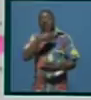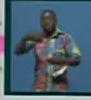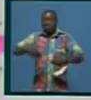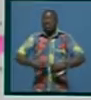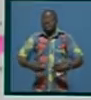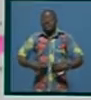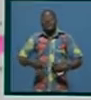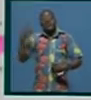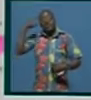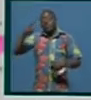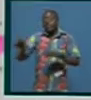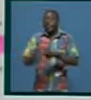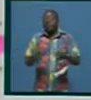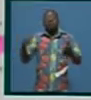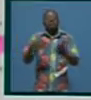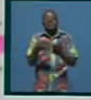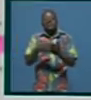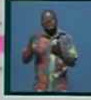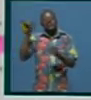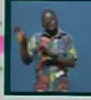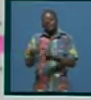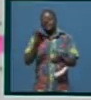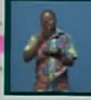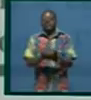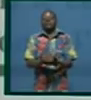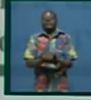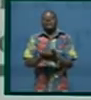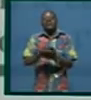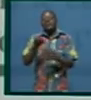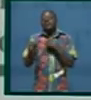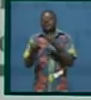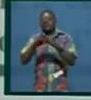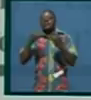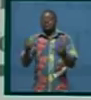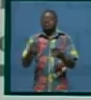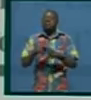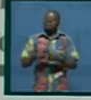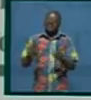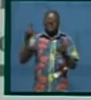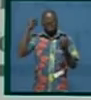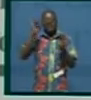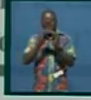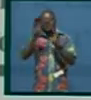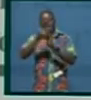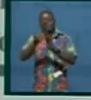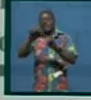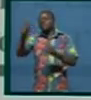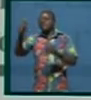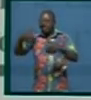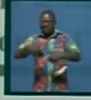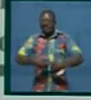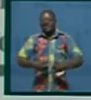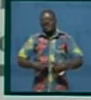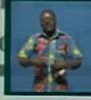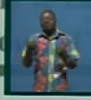même manifestée contre ce qui se trame, rapporte le journal. Mais il y avait également d'autres jeunes du parti en plus grand